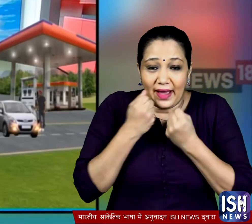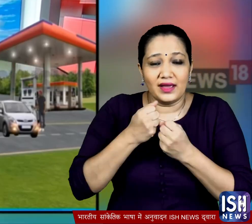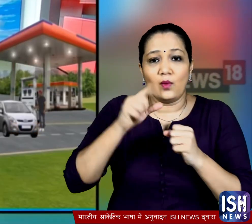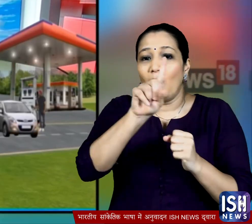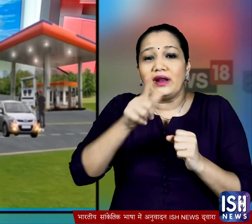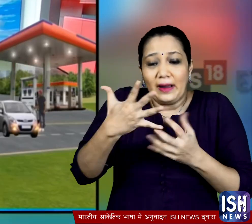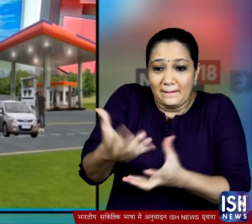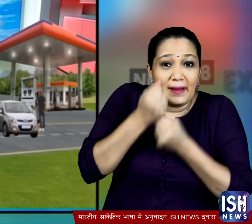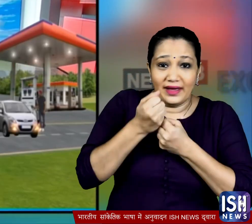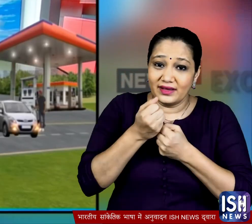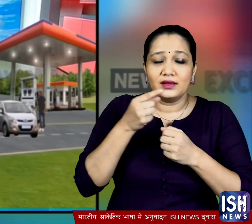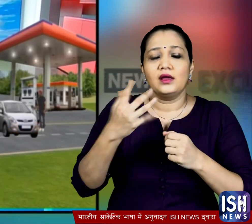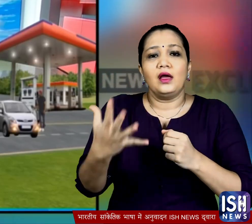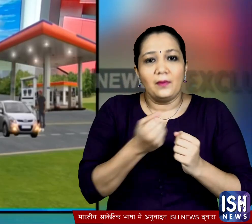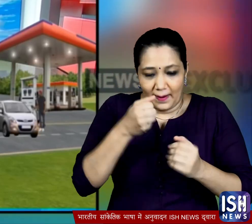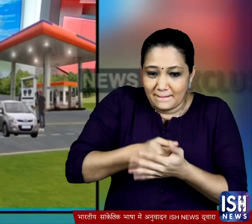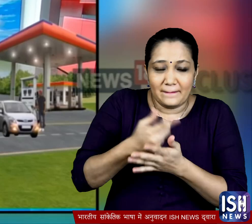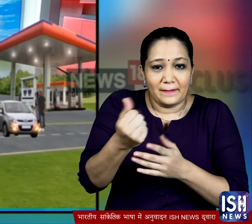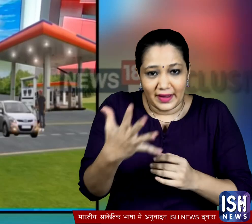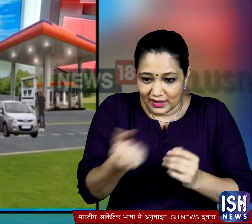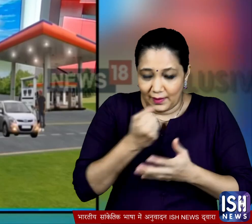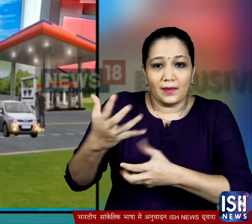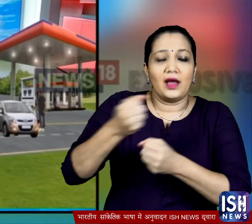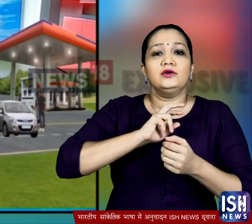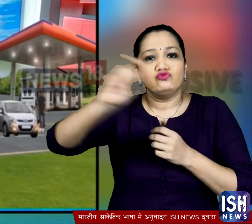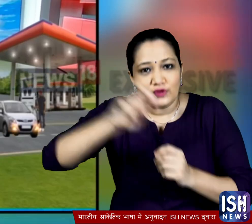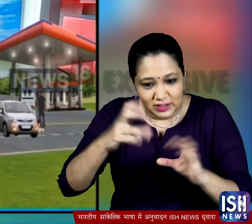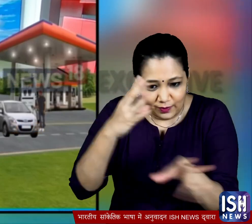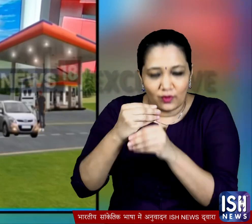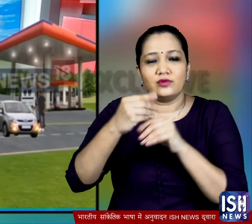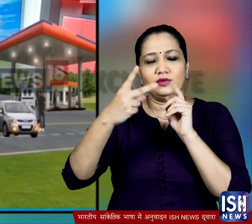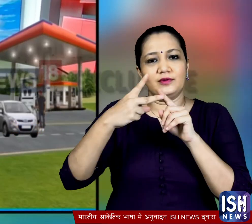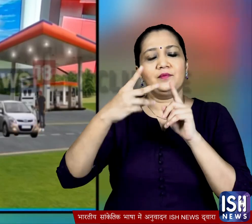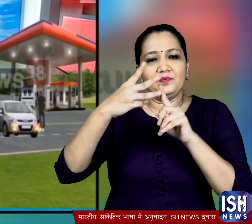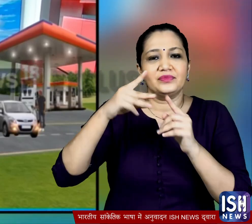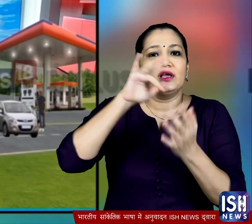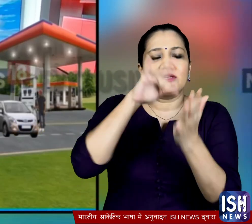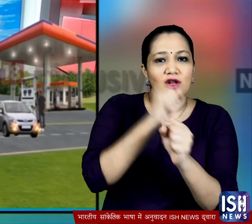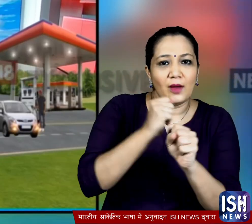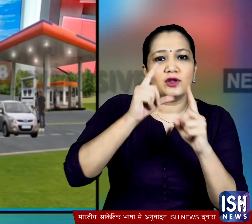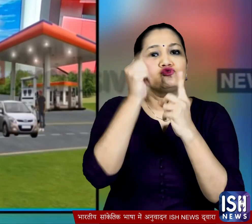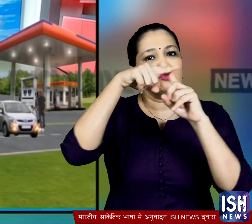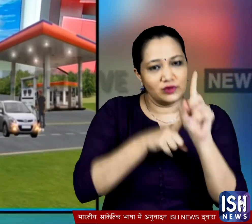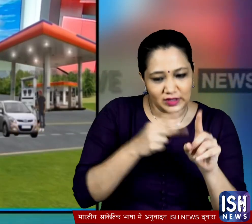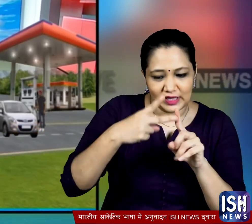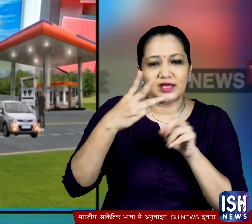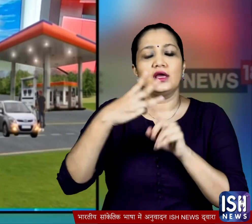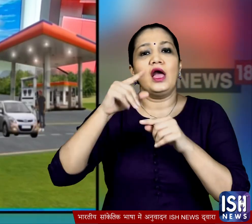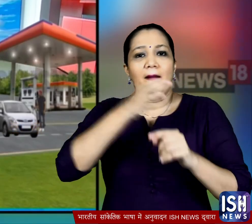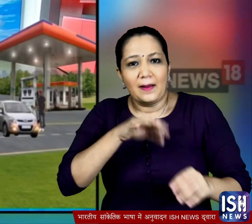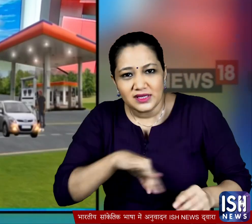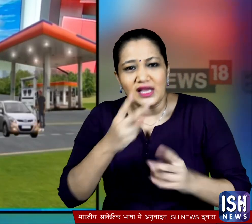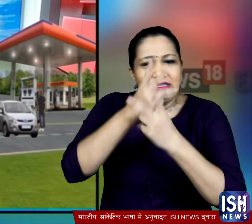को 1 लीटर पेट्रोल मिलता है। यानी बेस प्राइस में तेल को लाने ले जाने का खर्च, केंद्र सरकार की एक्साइज ड्यूटी, डीलर का